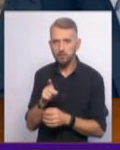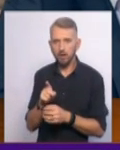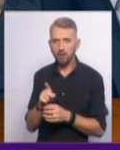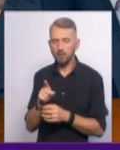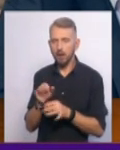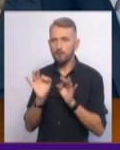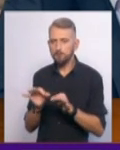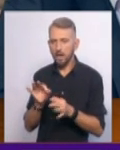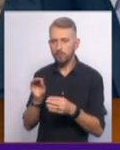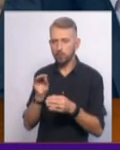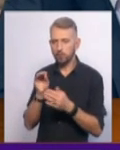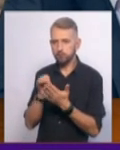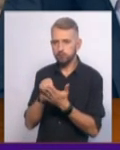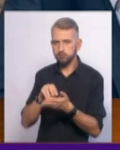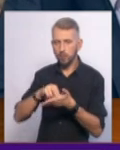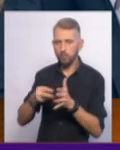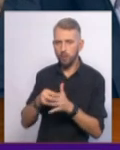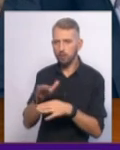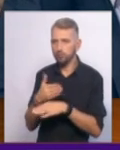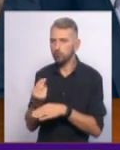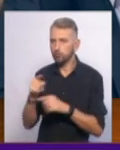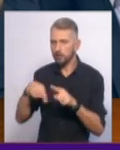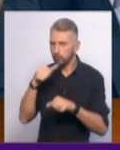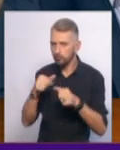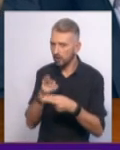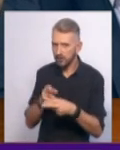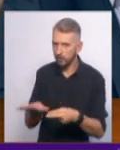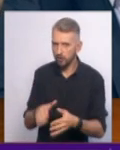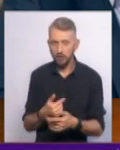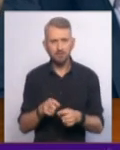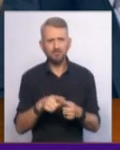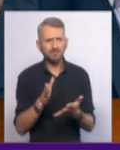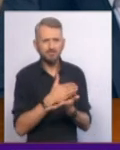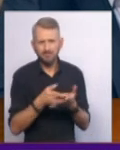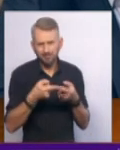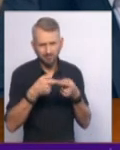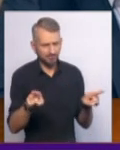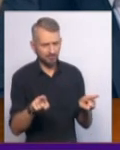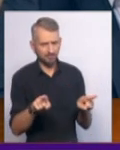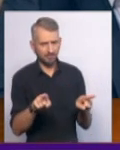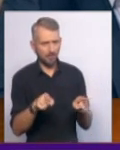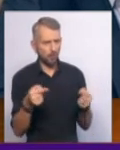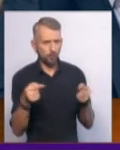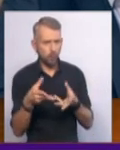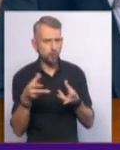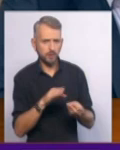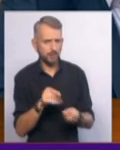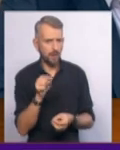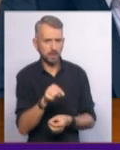планування розподілення грошей на наступний рік? Розкажіть. Це різні процеси, і точно не впливає на